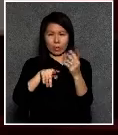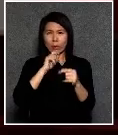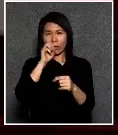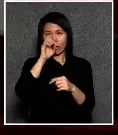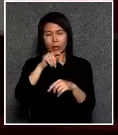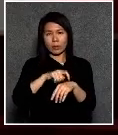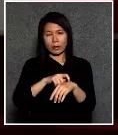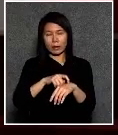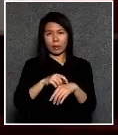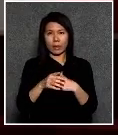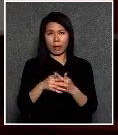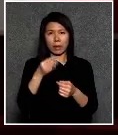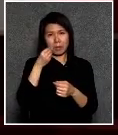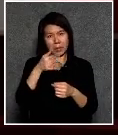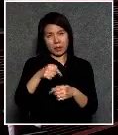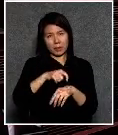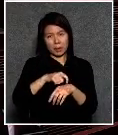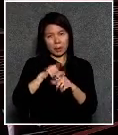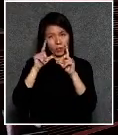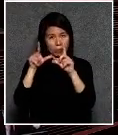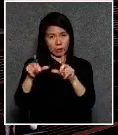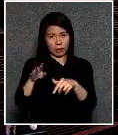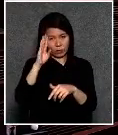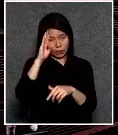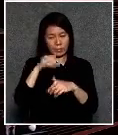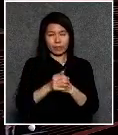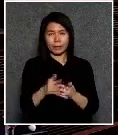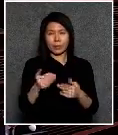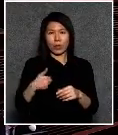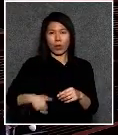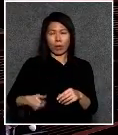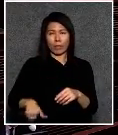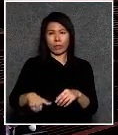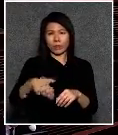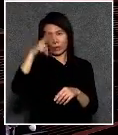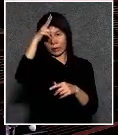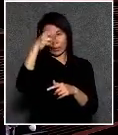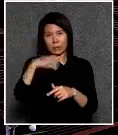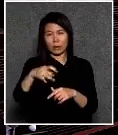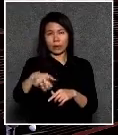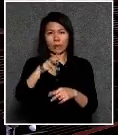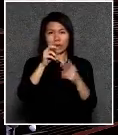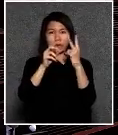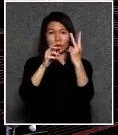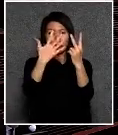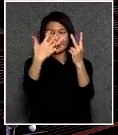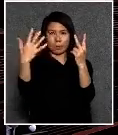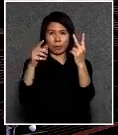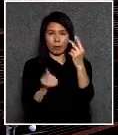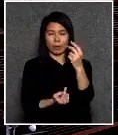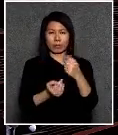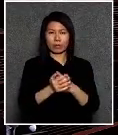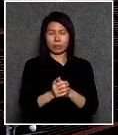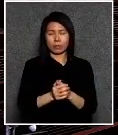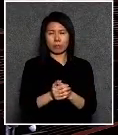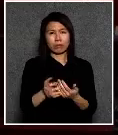意思，你要俾少少時間我回應佢嘅 ，OK？ 佢話浪費公帑已經255萬啦。咁我就想話